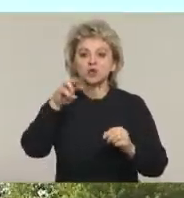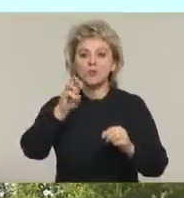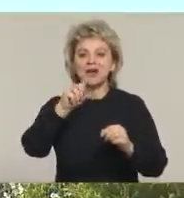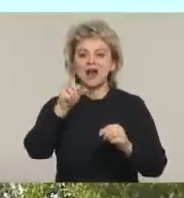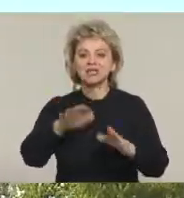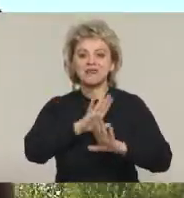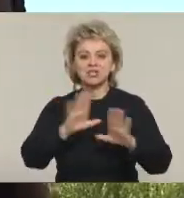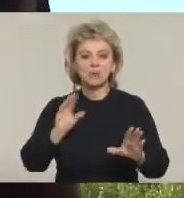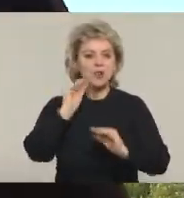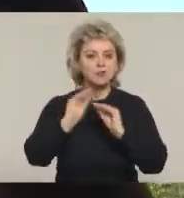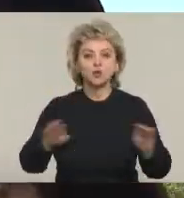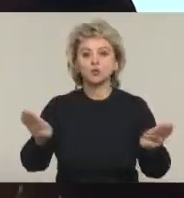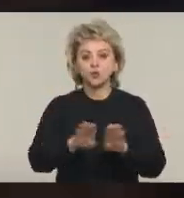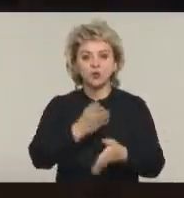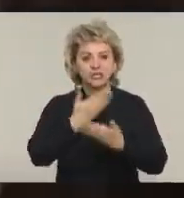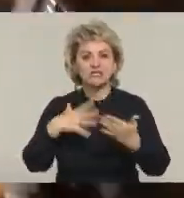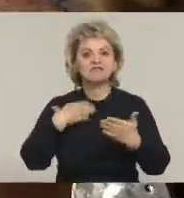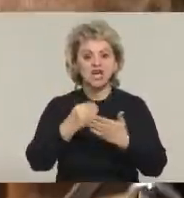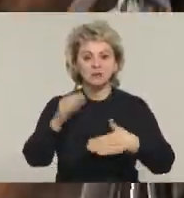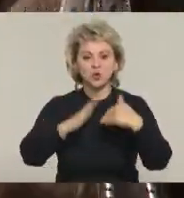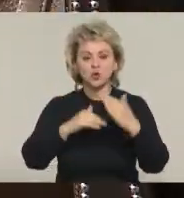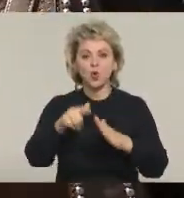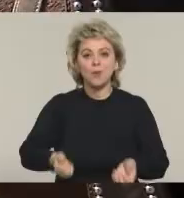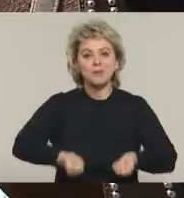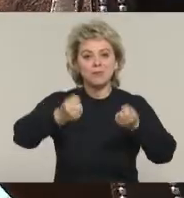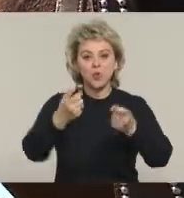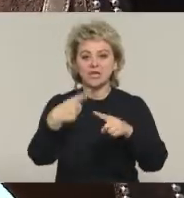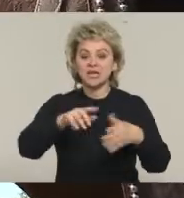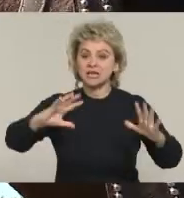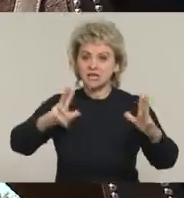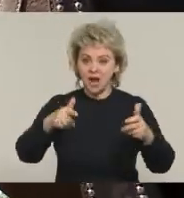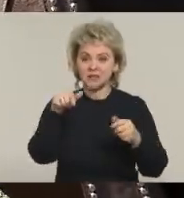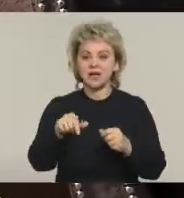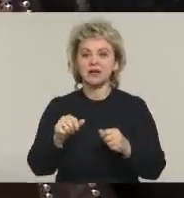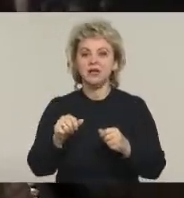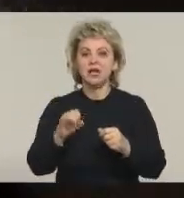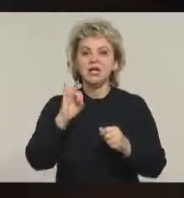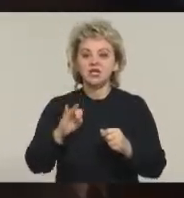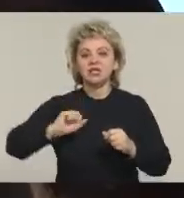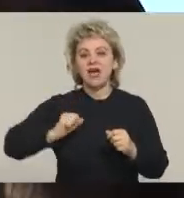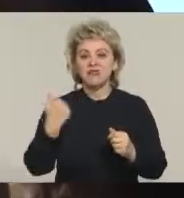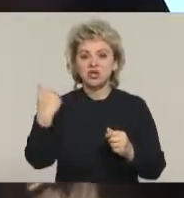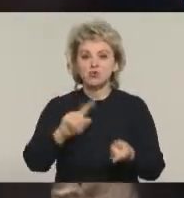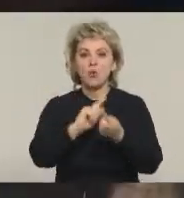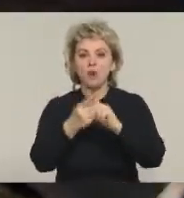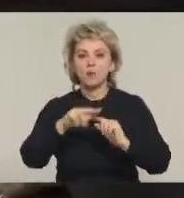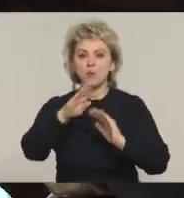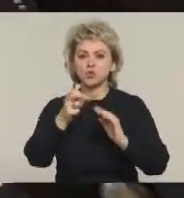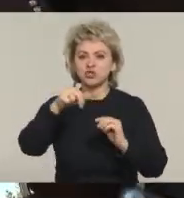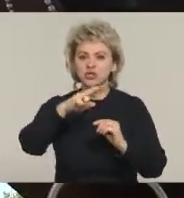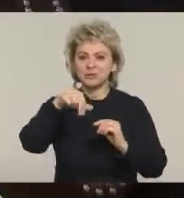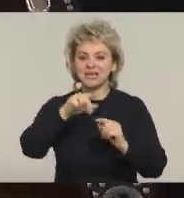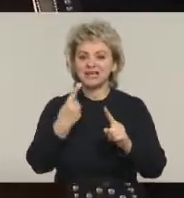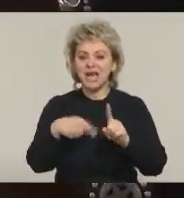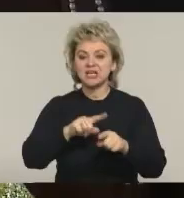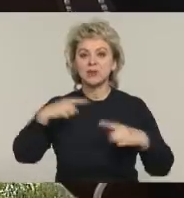было, приспособлений, то он своими руками приподнял этот трактор, а товарищи его поменяли подшипник на этом